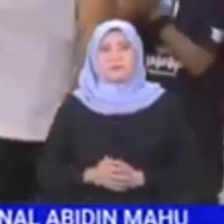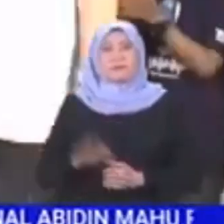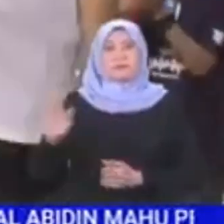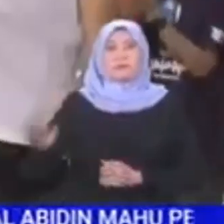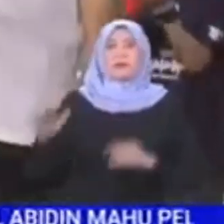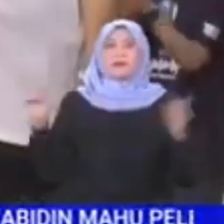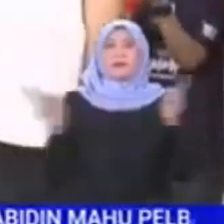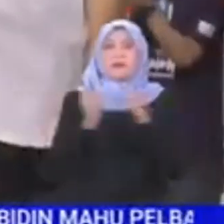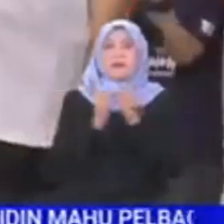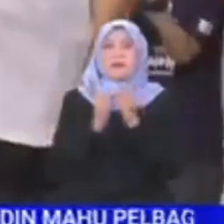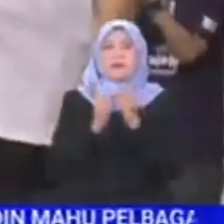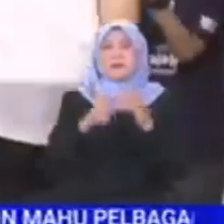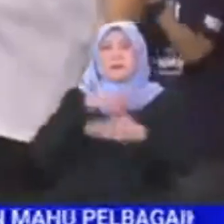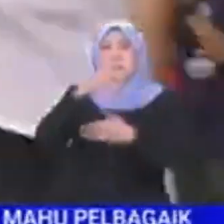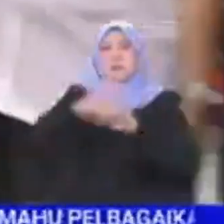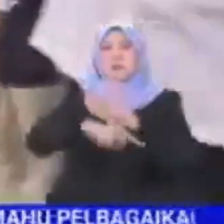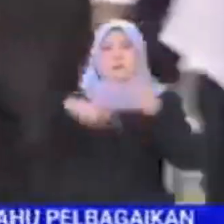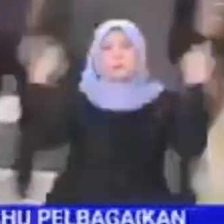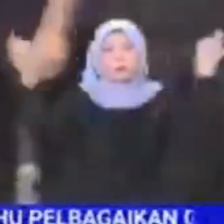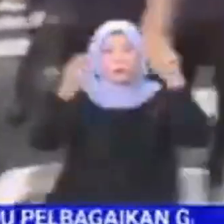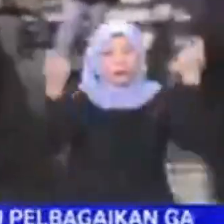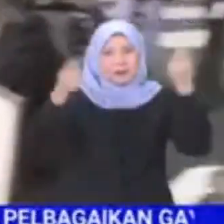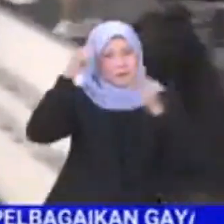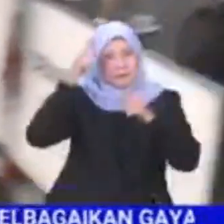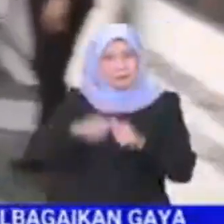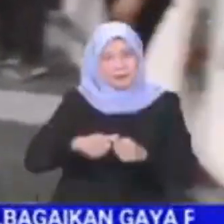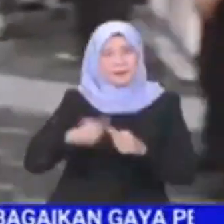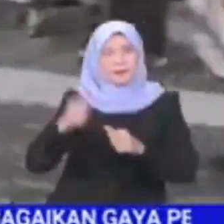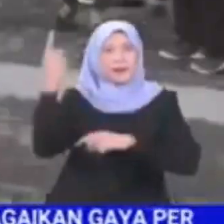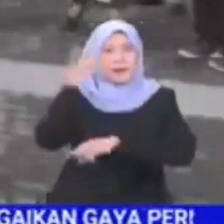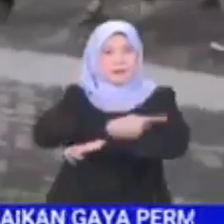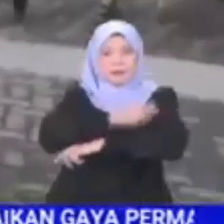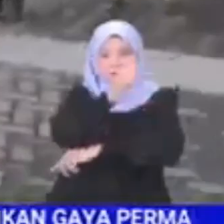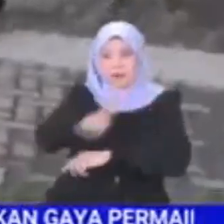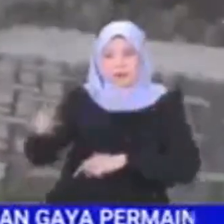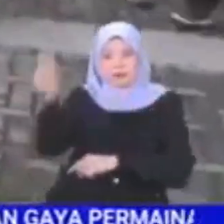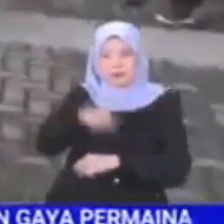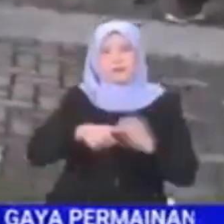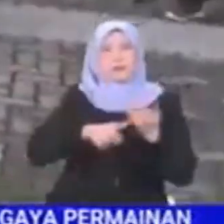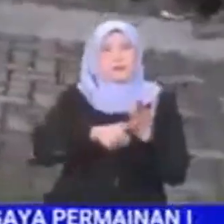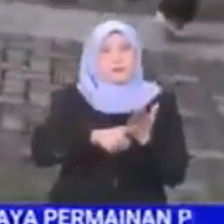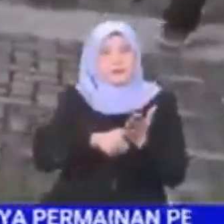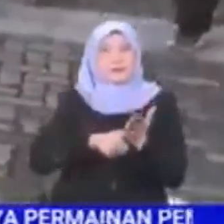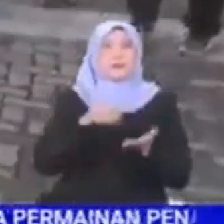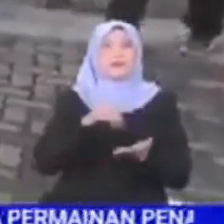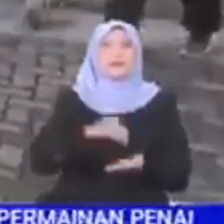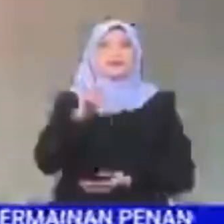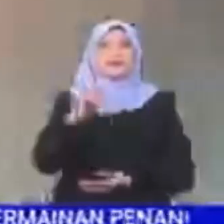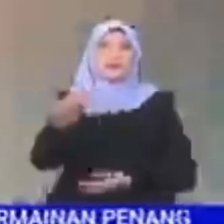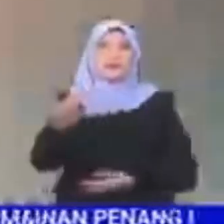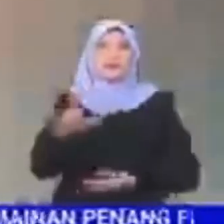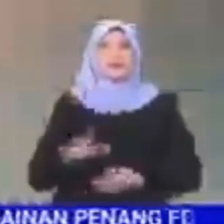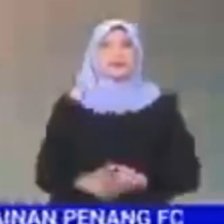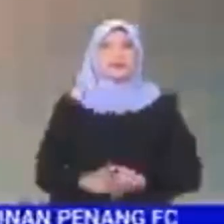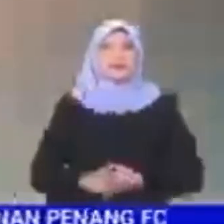Beliau ditemui selepas program sambutan peringatan Hari Anti Dadah Kebangsaan 2022 di Ibu Negara.